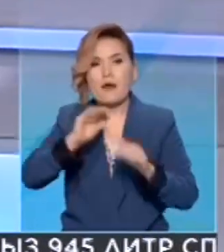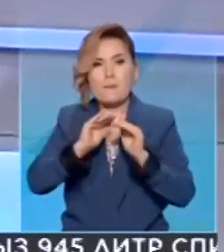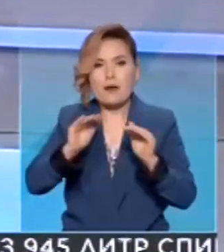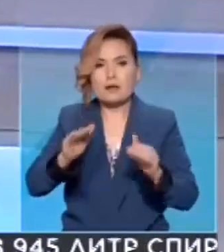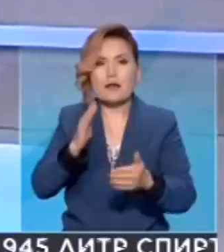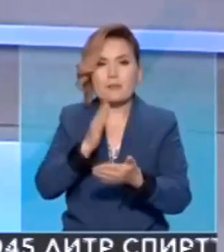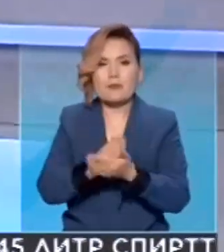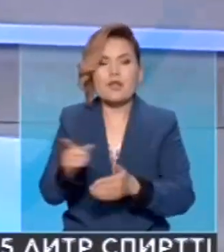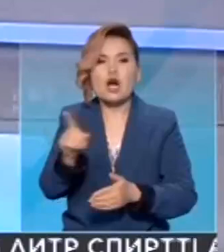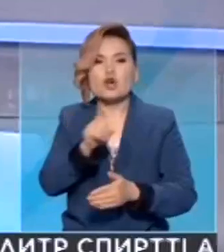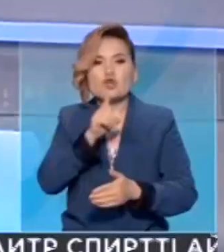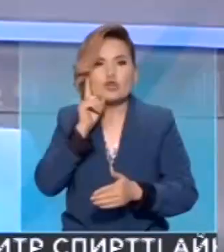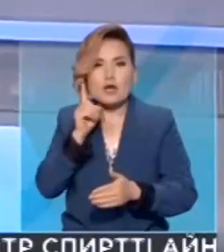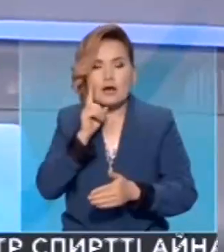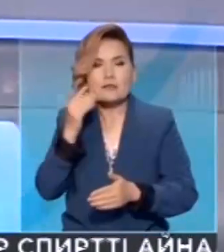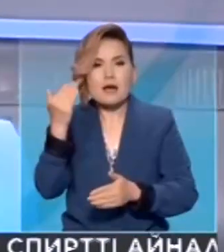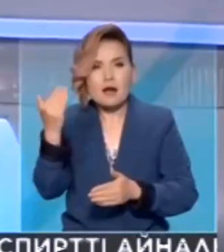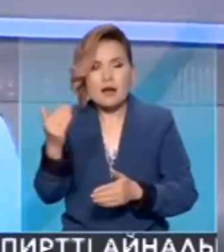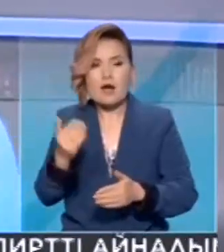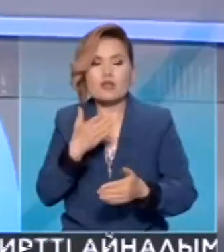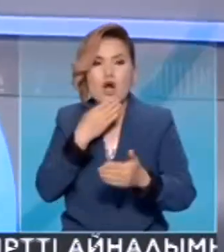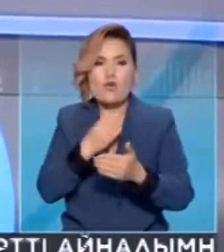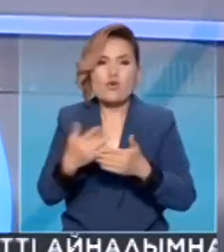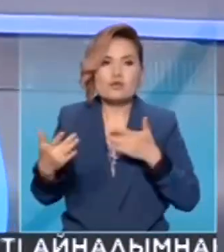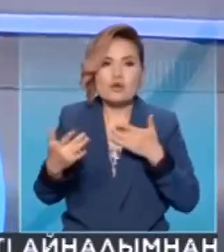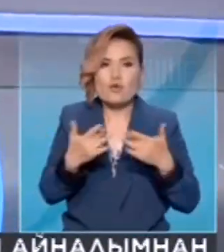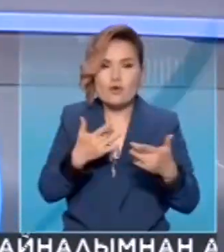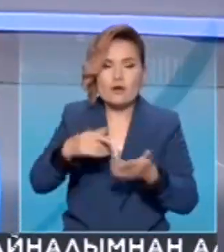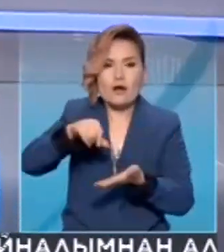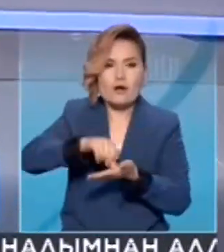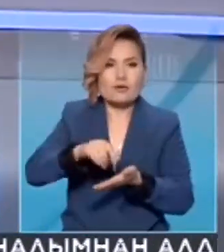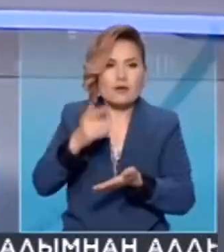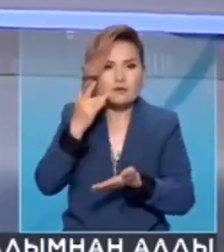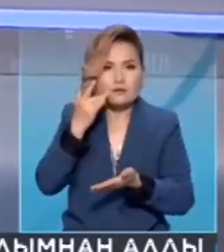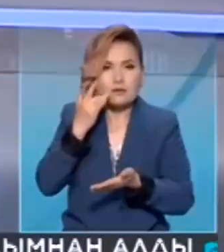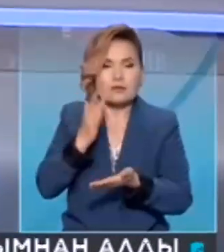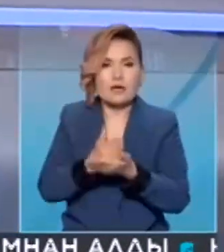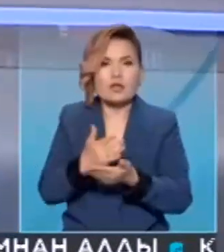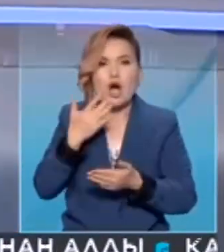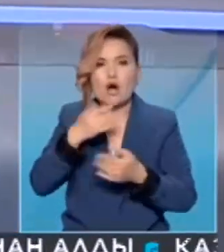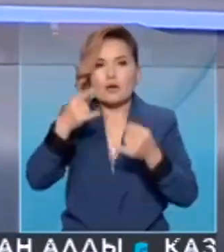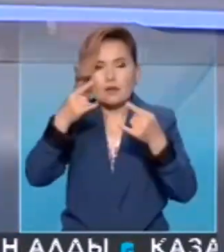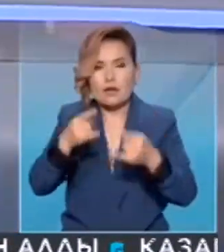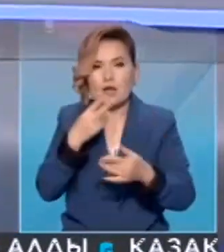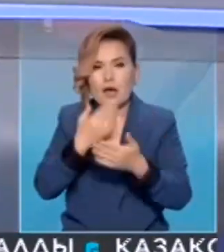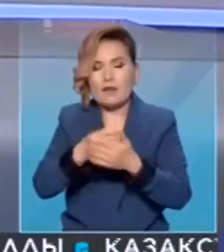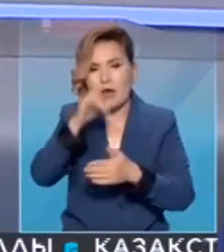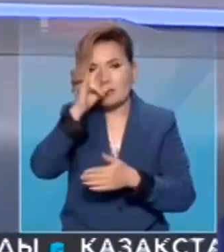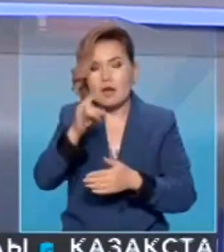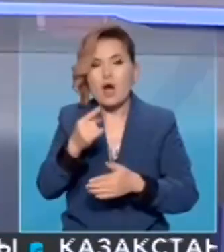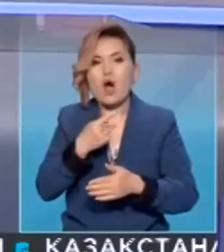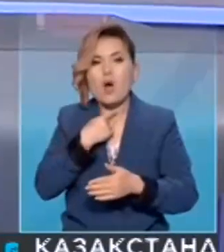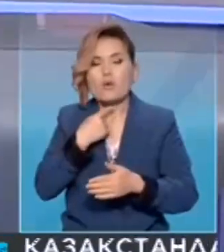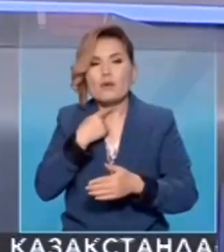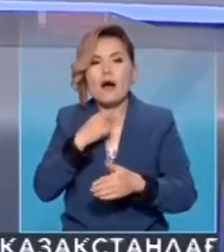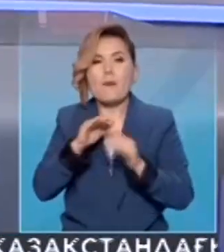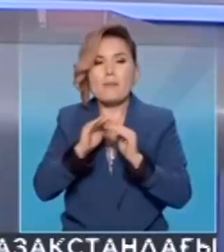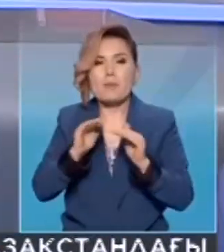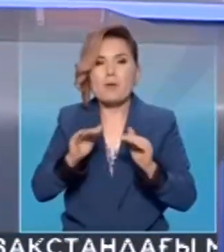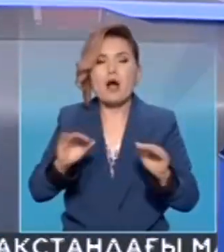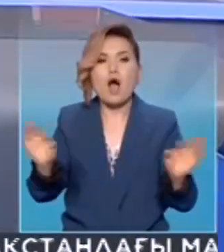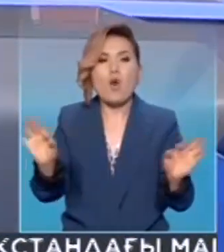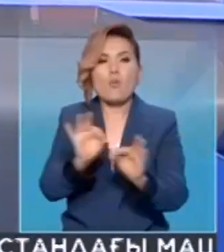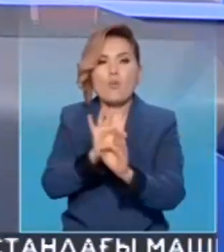да жетерлік. Жас болса да қазірдің өзінде өз жолын тауып үлгерген. Олардың арасында ұлттық арнада көрсетілетін Қазақстан дауысы